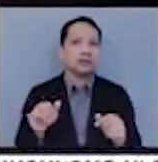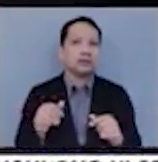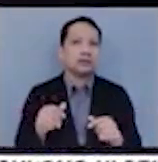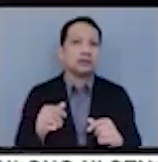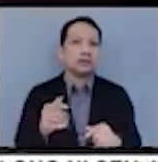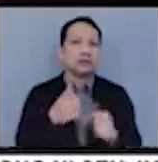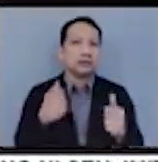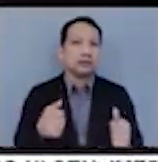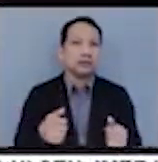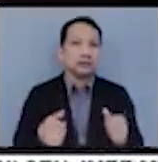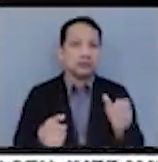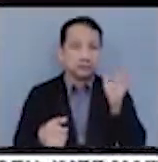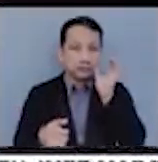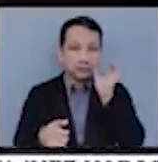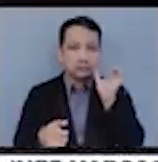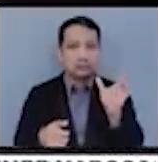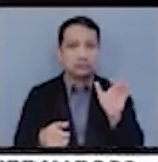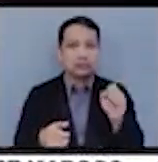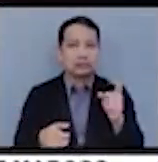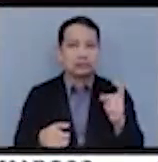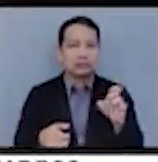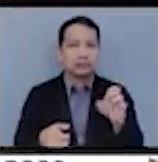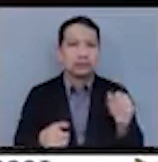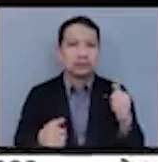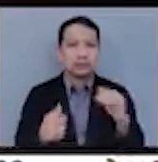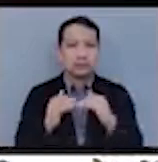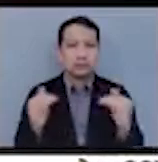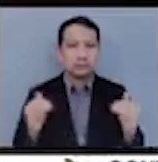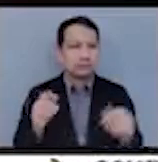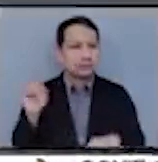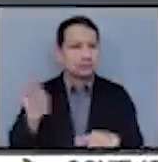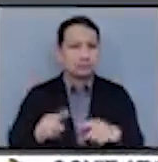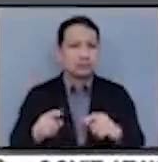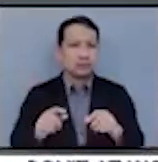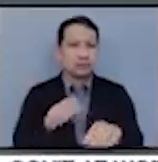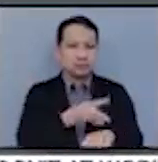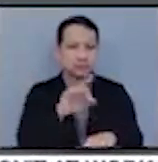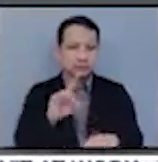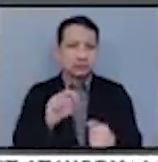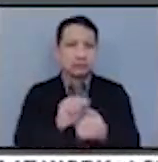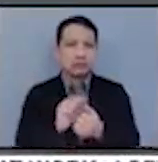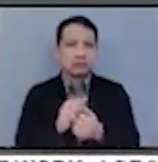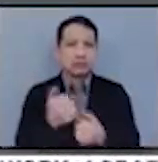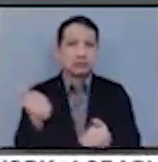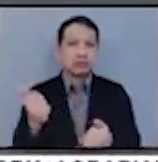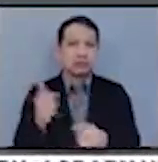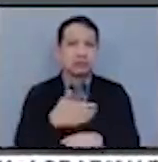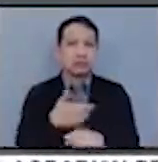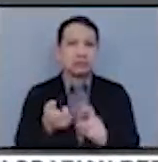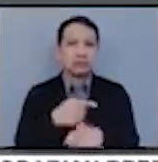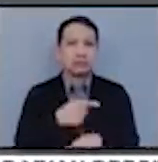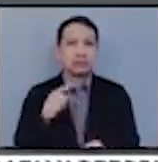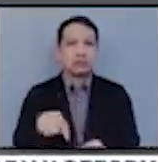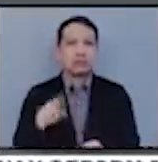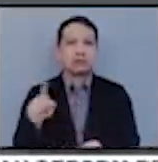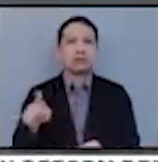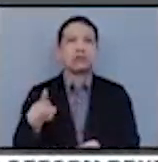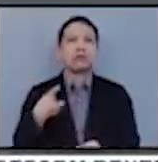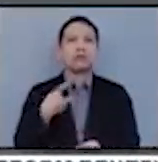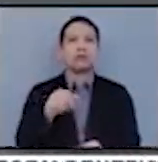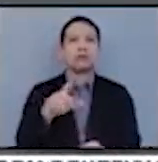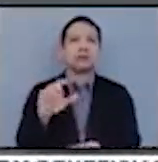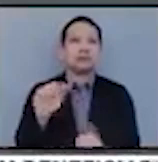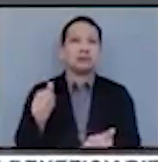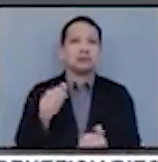Charlie XCX na nag-rant din tungkol sa hindi pagkakanomina ng kahit isang kanta mula sa kanyang studio album na Crash